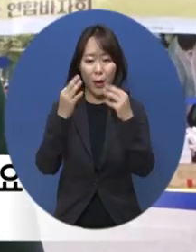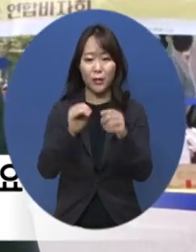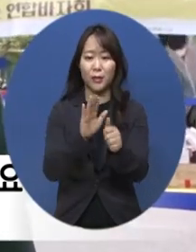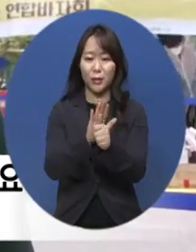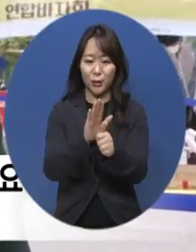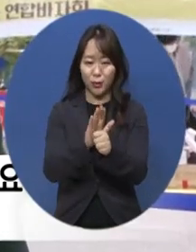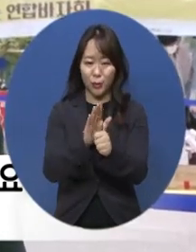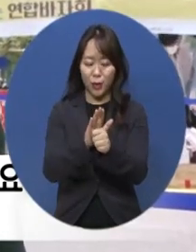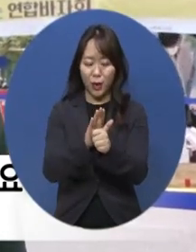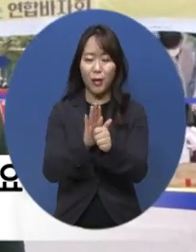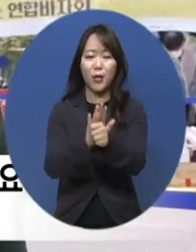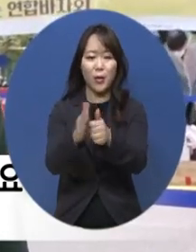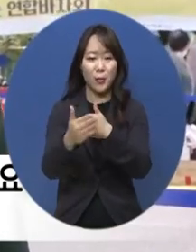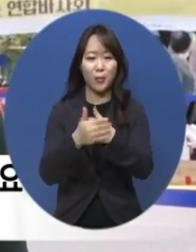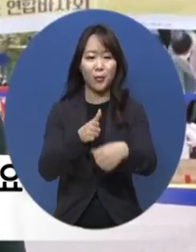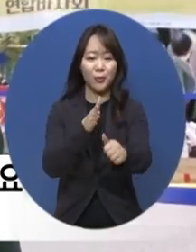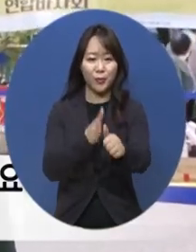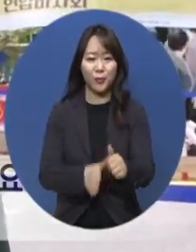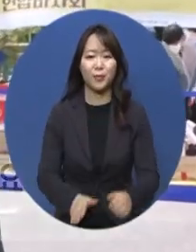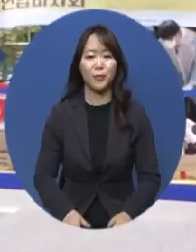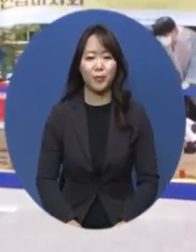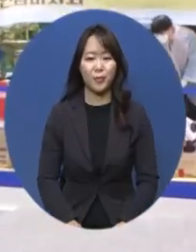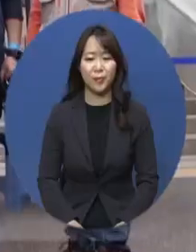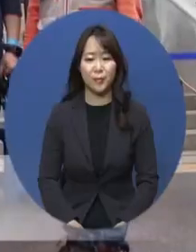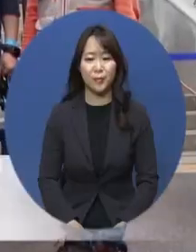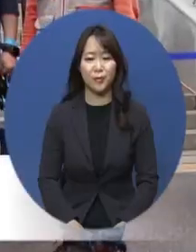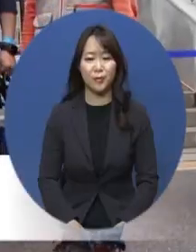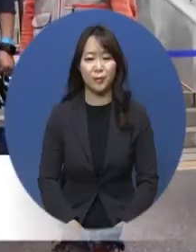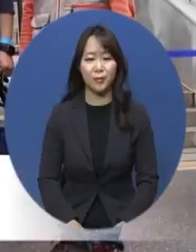많은 지원과 협력 부탁드리겠습니다.